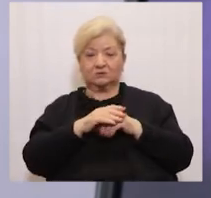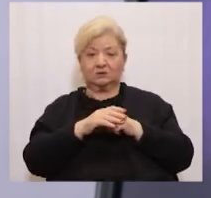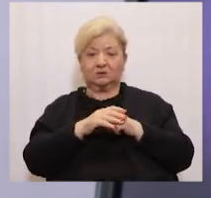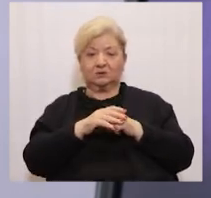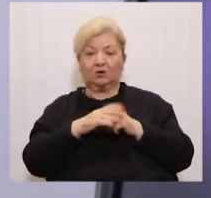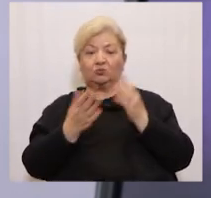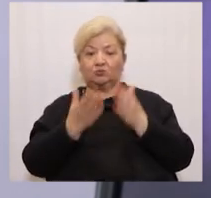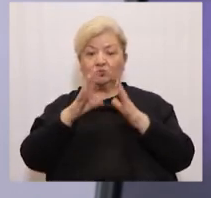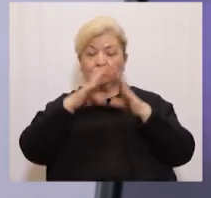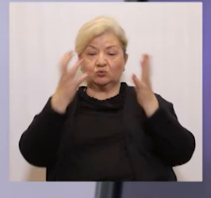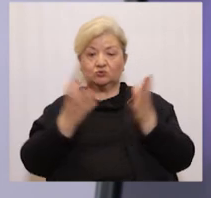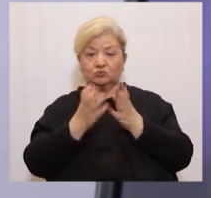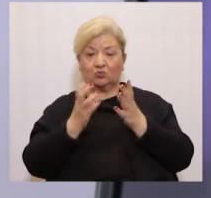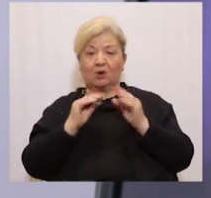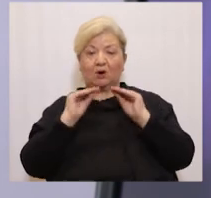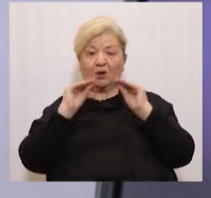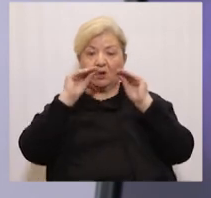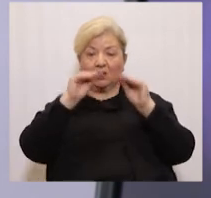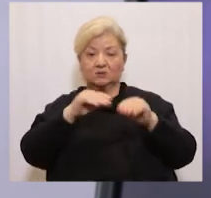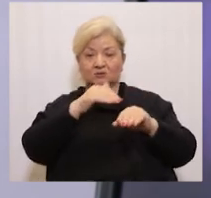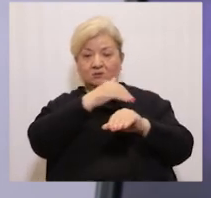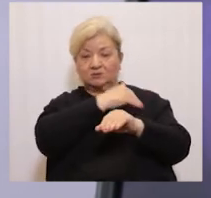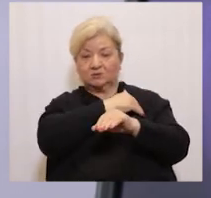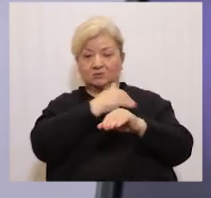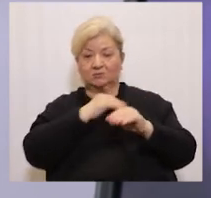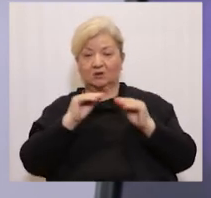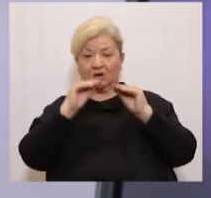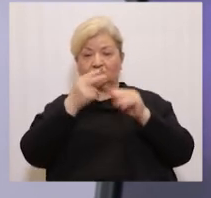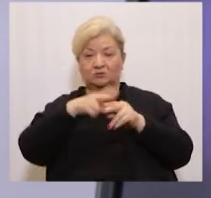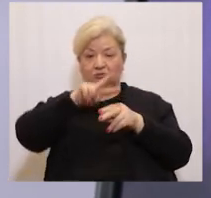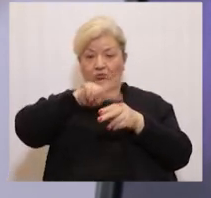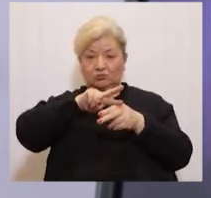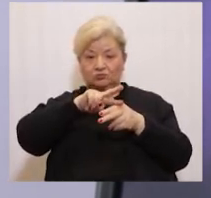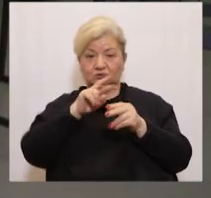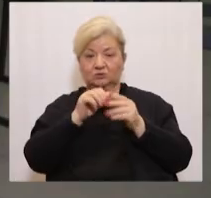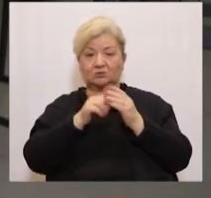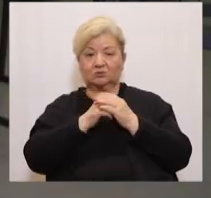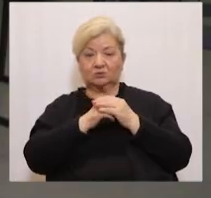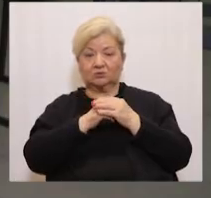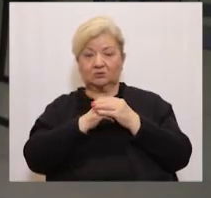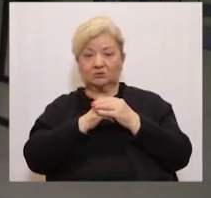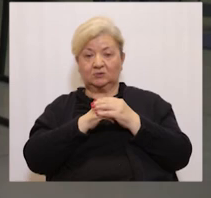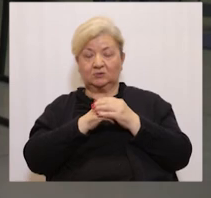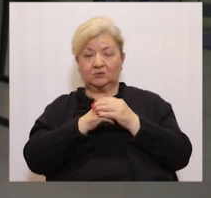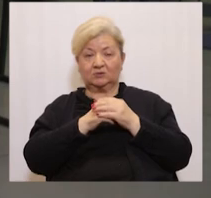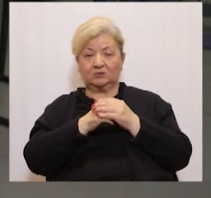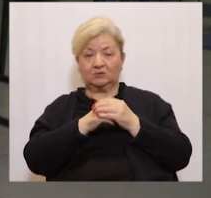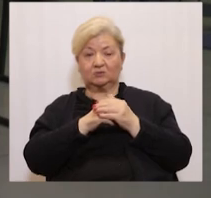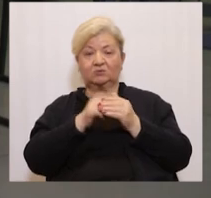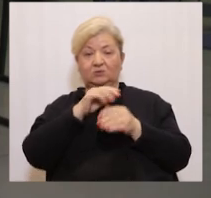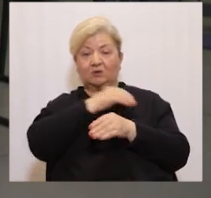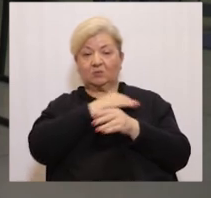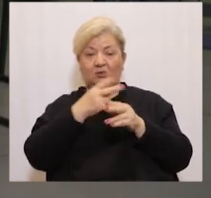ესე იგი, თუ მოცულობა გაიზარდა, მაგალითად ტემპერატურა გავზარდეთ ორჯერ, ხო, აბსოლუტური